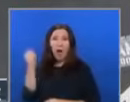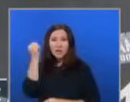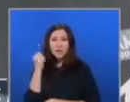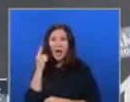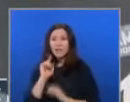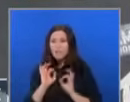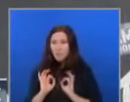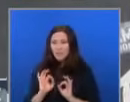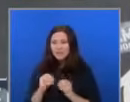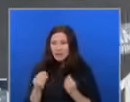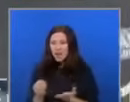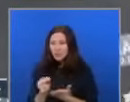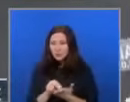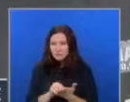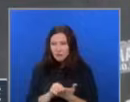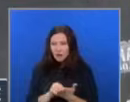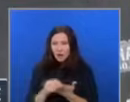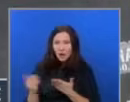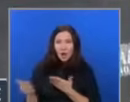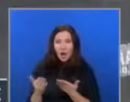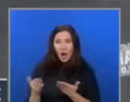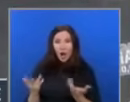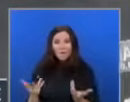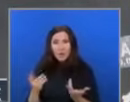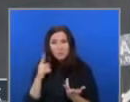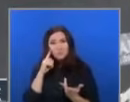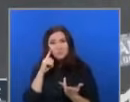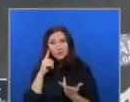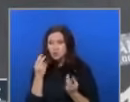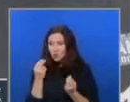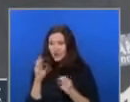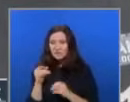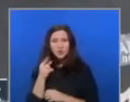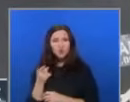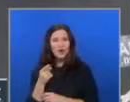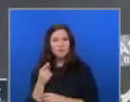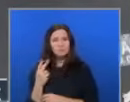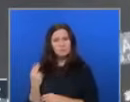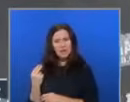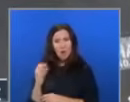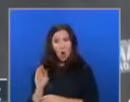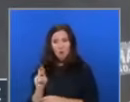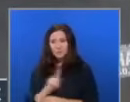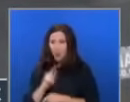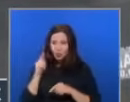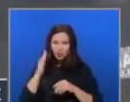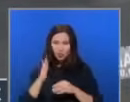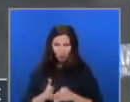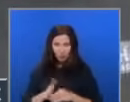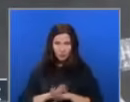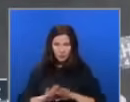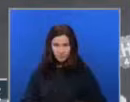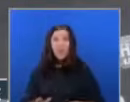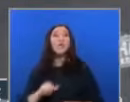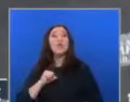момент си давах сметка какво ми струва всичко това и си казах, окей, до тук съм. И